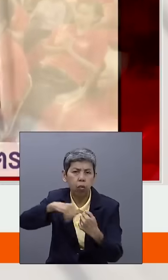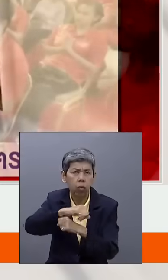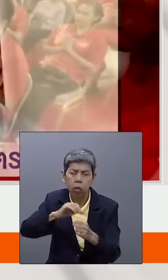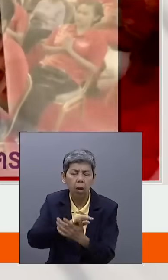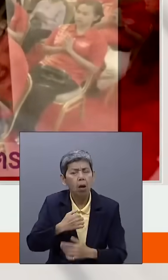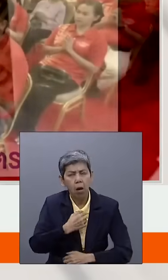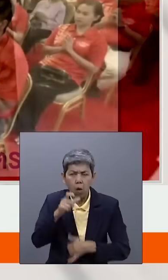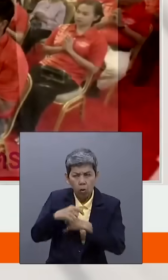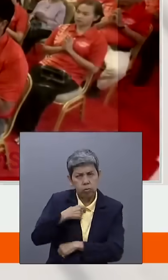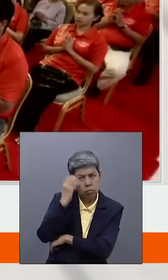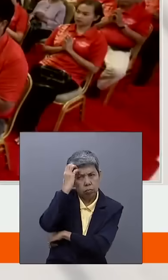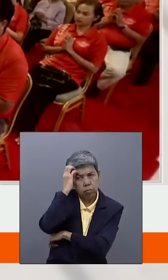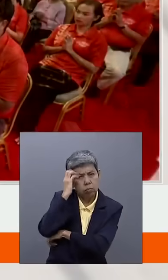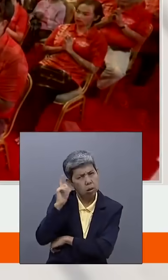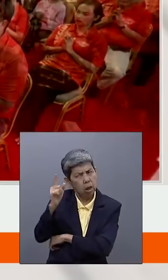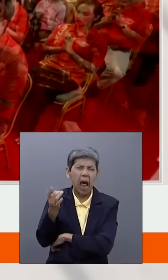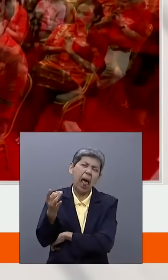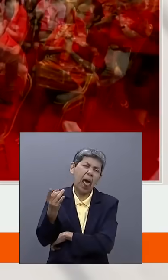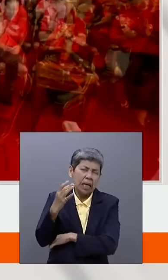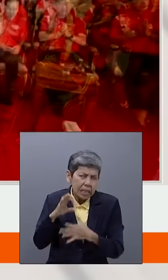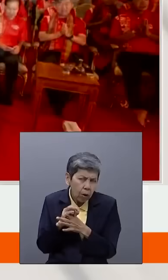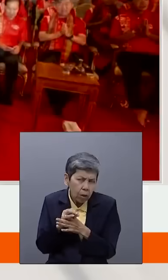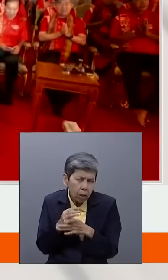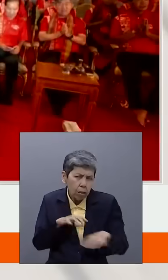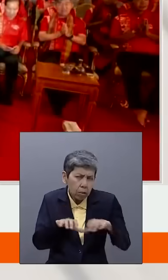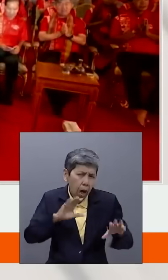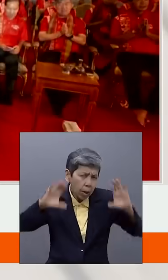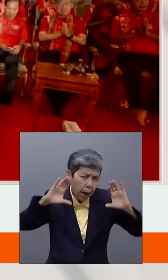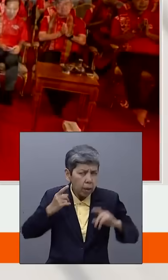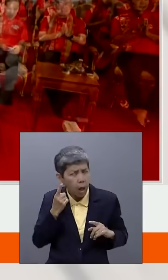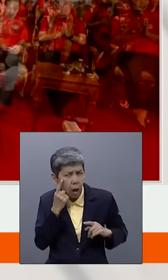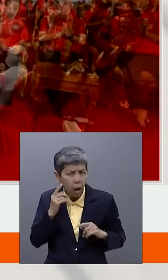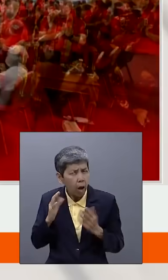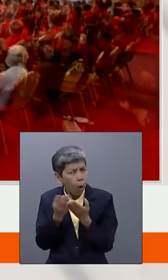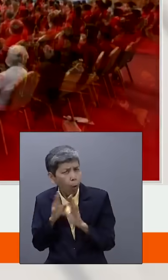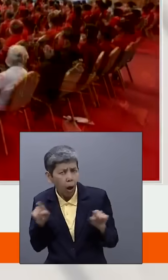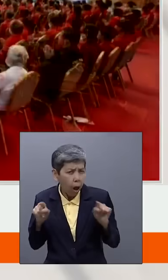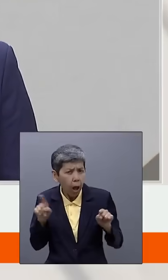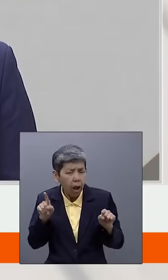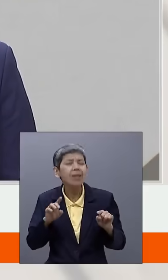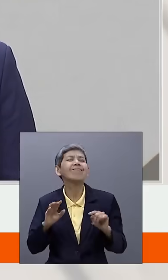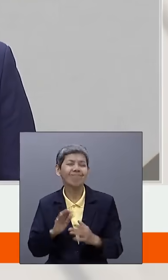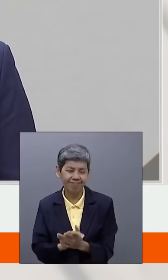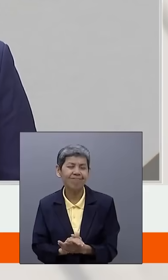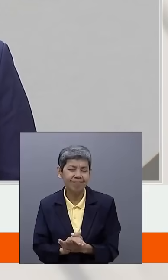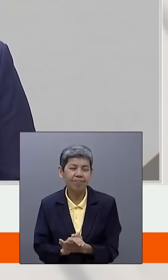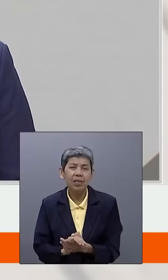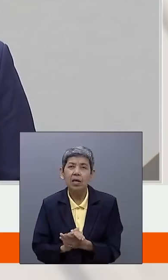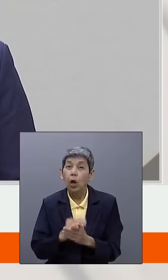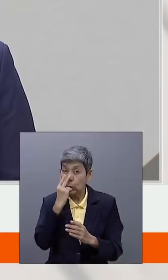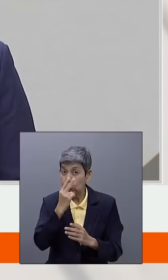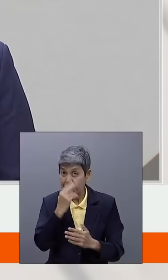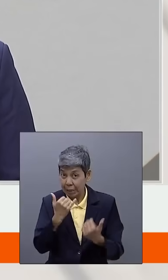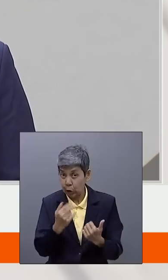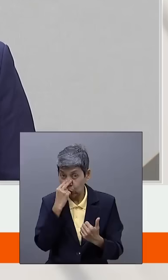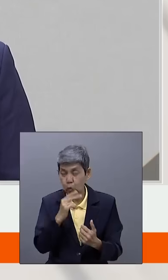ลยทำให้คนเขาก็ตั้งข้อสังเกตว่าเอ๊ะมีวาระชู้อะไรยังไงไหมนะครับ ค่ะทีนี้ก็คงจะหมายถึงเงื่อนไขหลังจากนี้